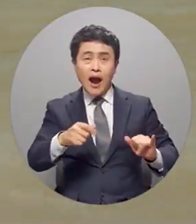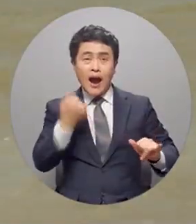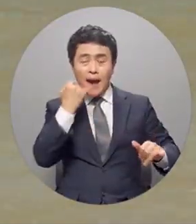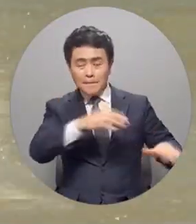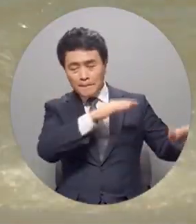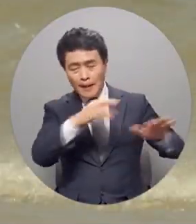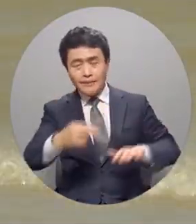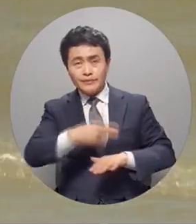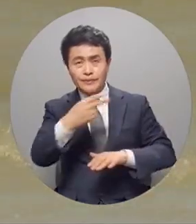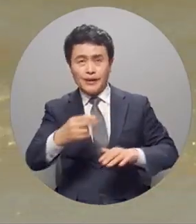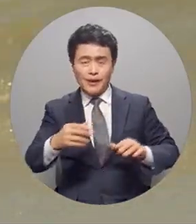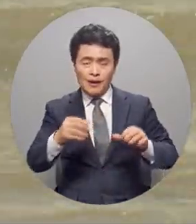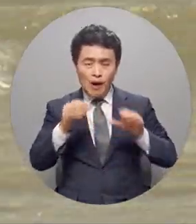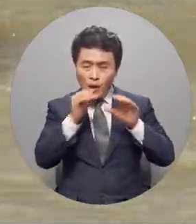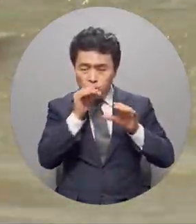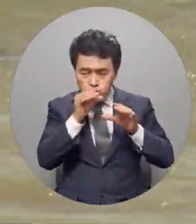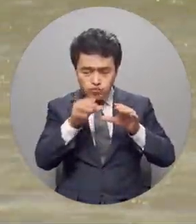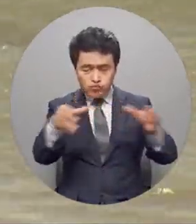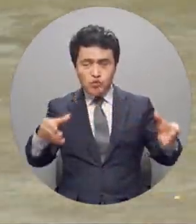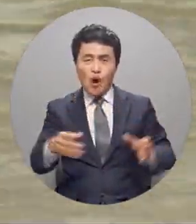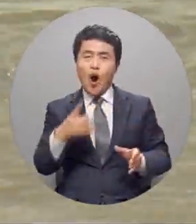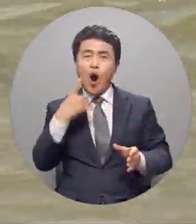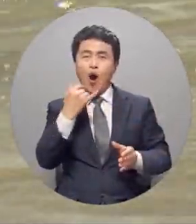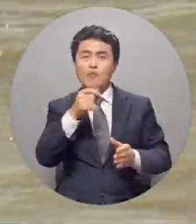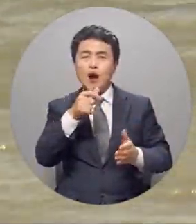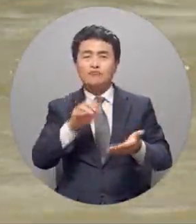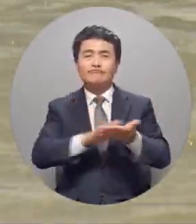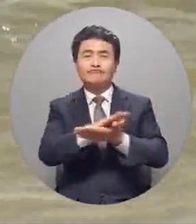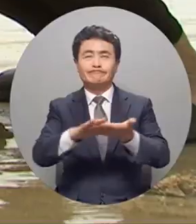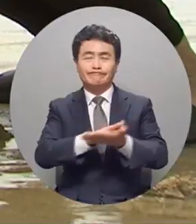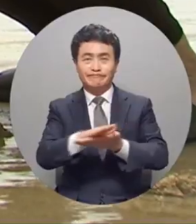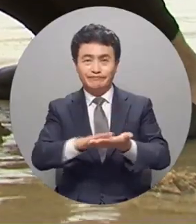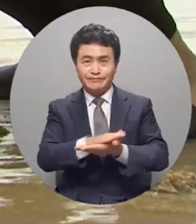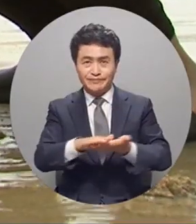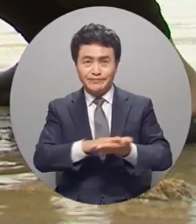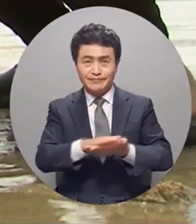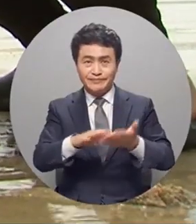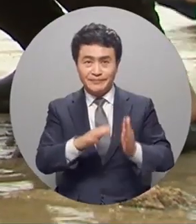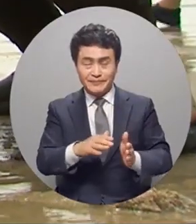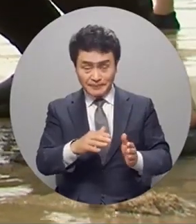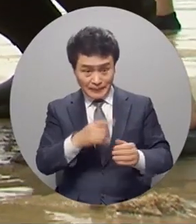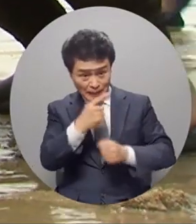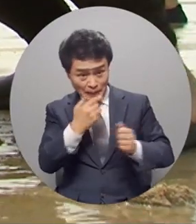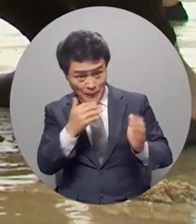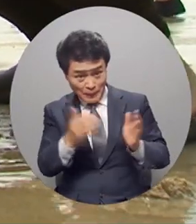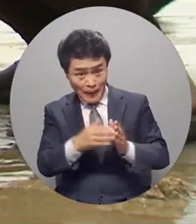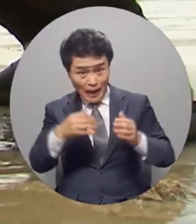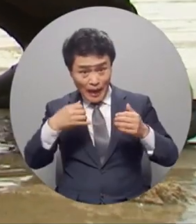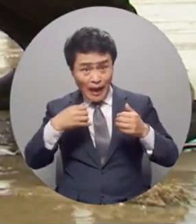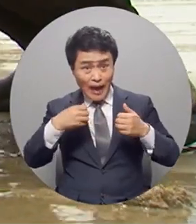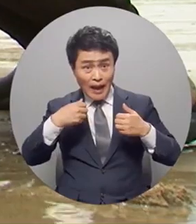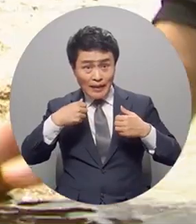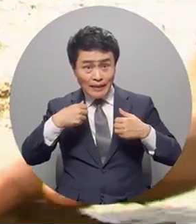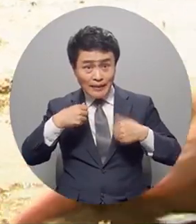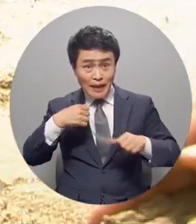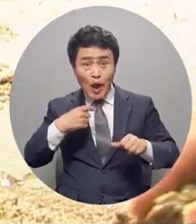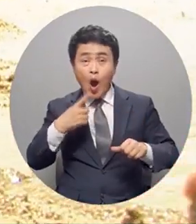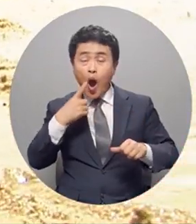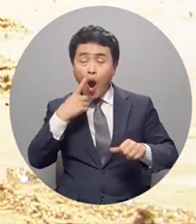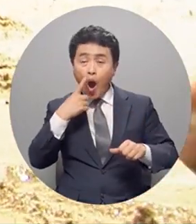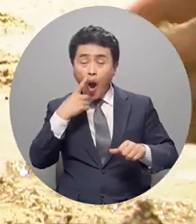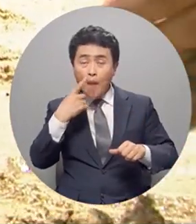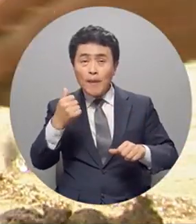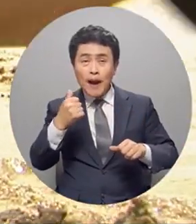몸을 맡긴 아이는 엄마와 물장구 치기에 여념이 없고 갓 돌을 지난 쌍둥이는 엄마 아빠의 손을 잡고 태어나서